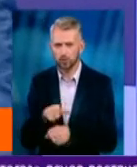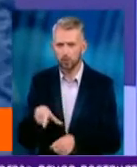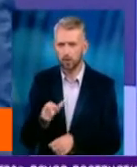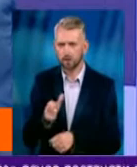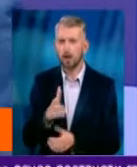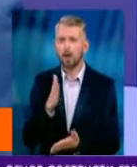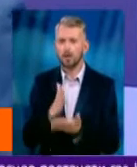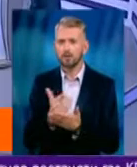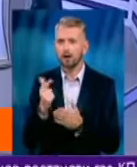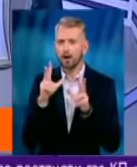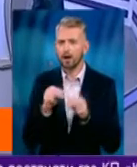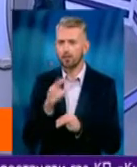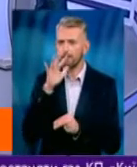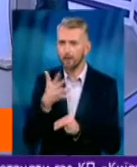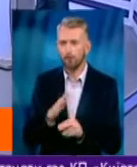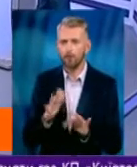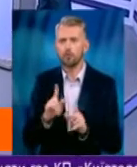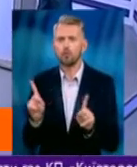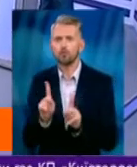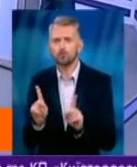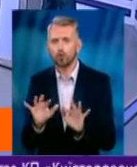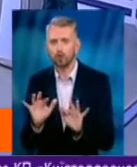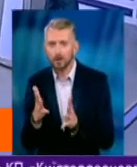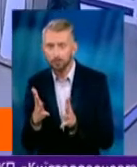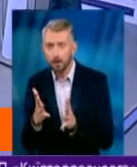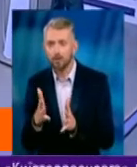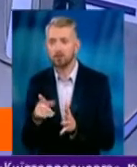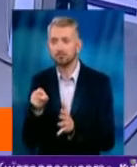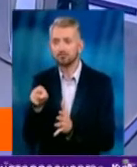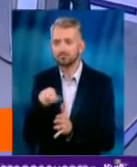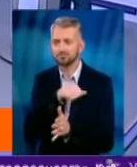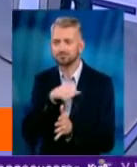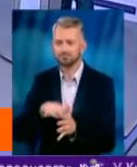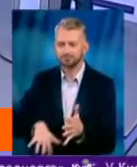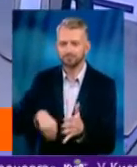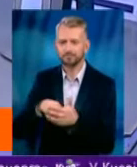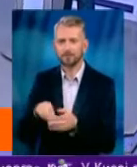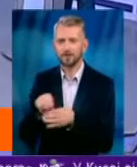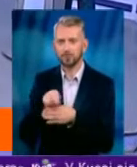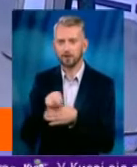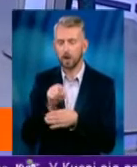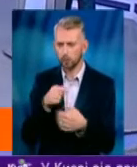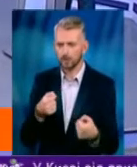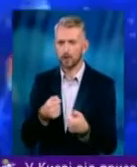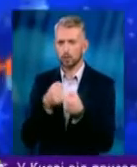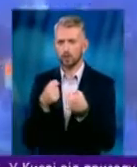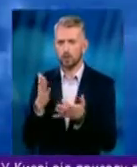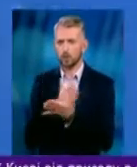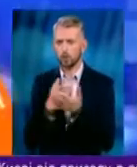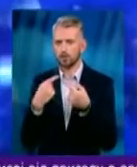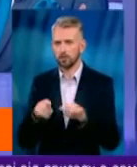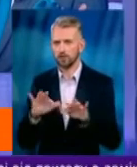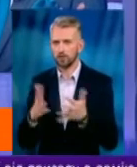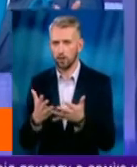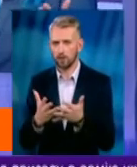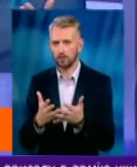5 років. Щойно щось трапляється, підрядник власним коштом виправляє все. Тут ось стикнулися, так, зовсім інша